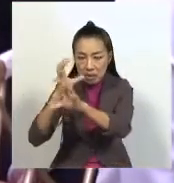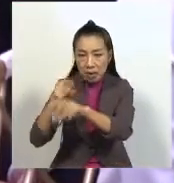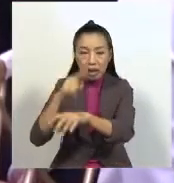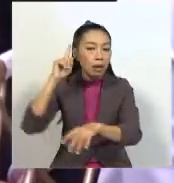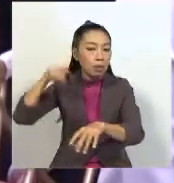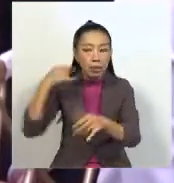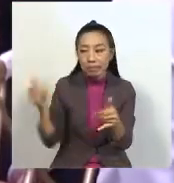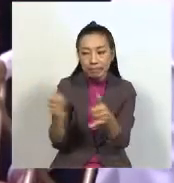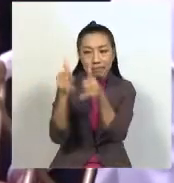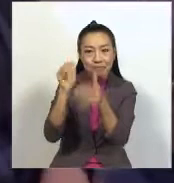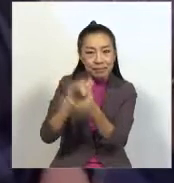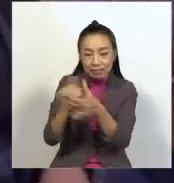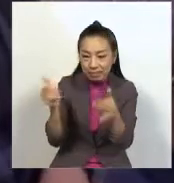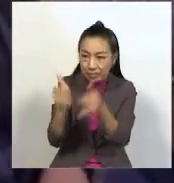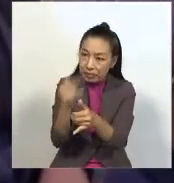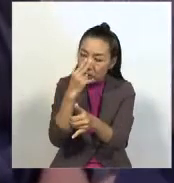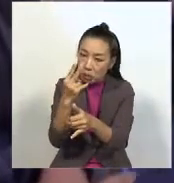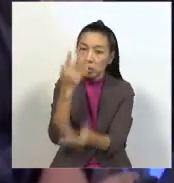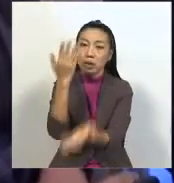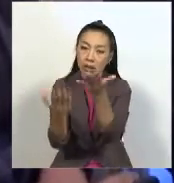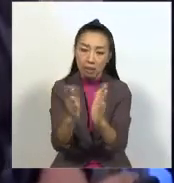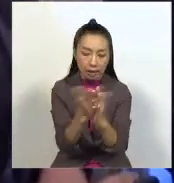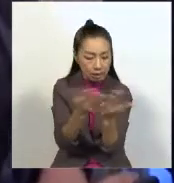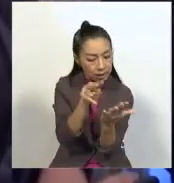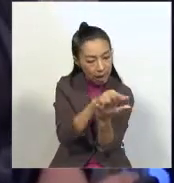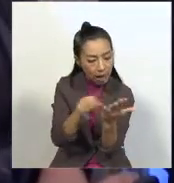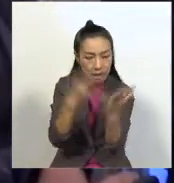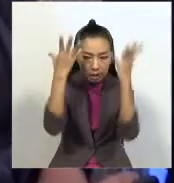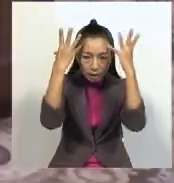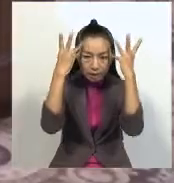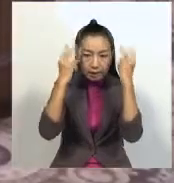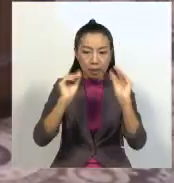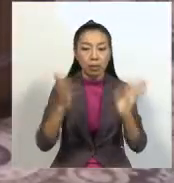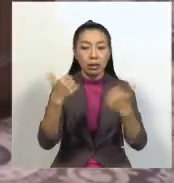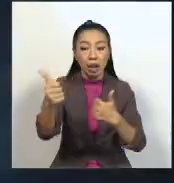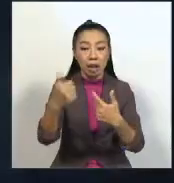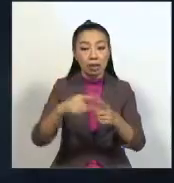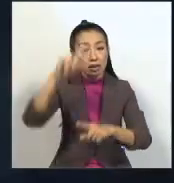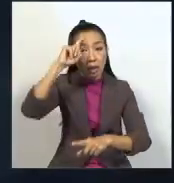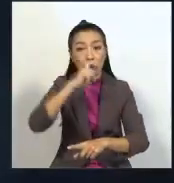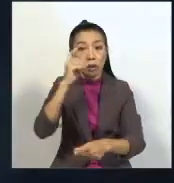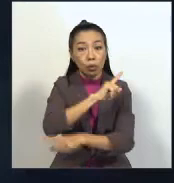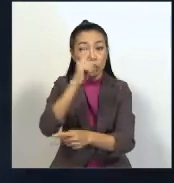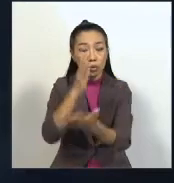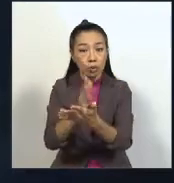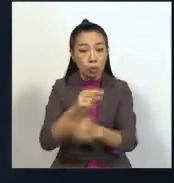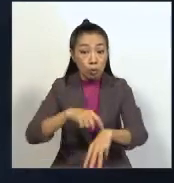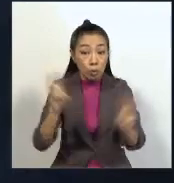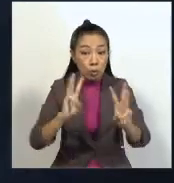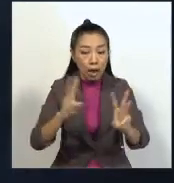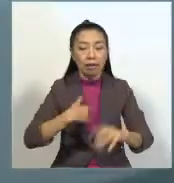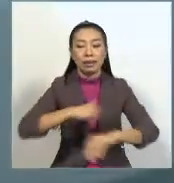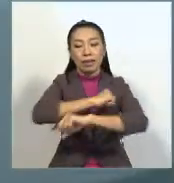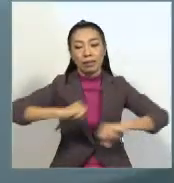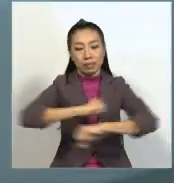าค่ะบางครั้งก็จะใช้วิธีการอ่านหนังสือก็จะสามารถช่วยได้มากส่วนในช่วงของวันหยุดเสาร์อาทิตย์หากมีเวลาท่านก็จะออกก